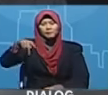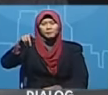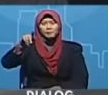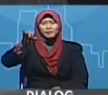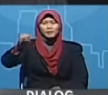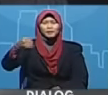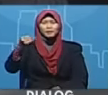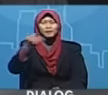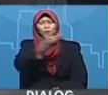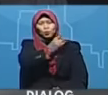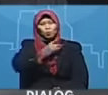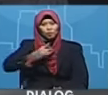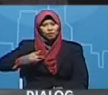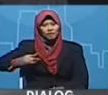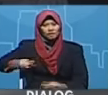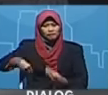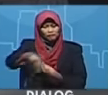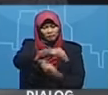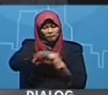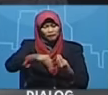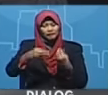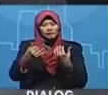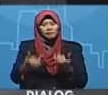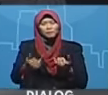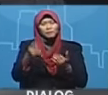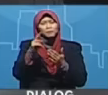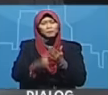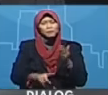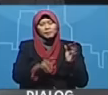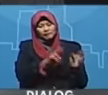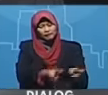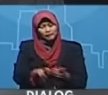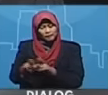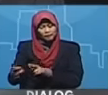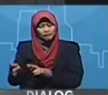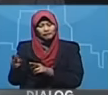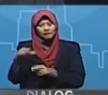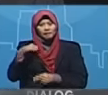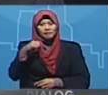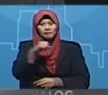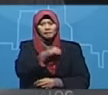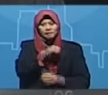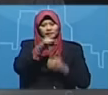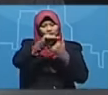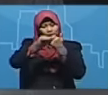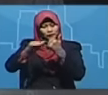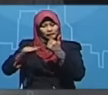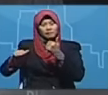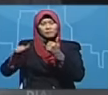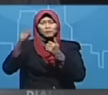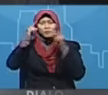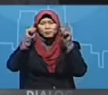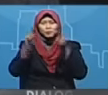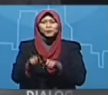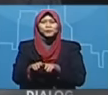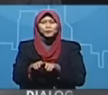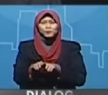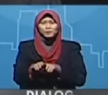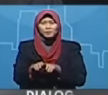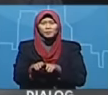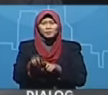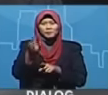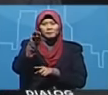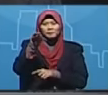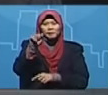umrah. Apa yang kita rancangkan ialah, even dah bersetuju, Ahli Majlis pun telah bersetuju, yang dianggotai juga oleh